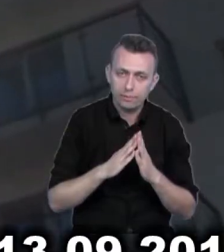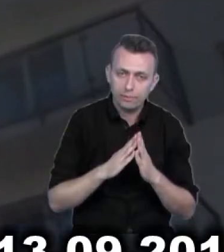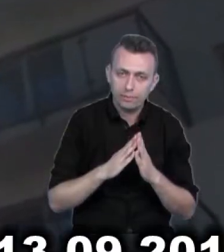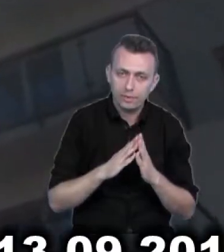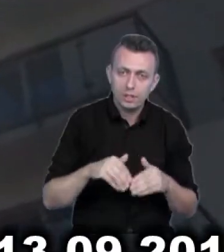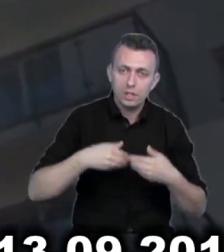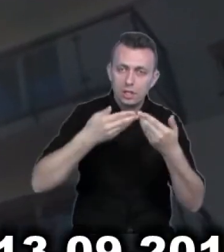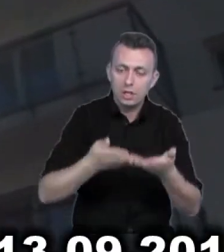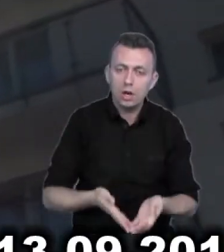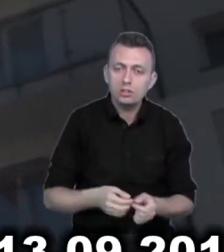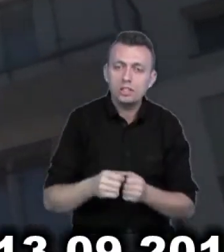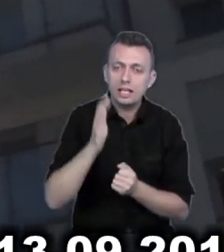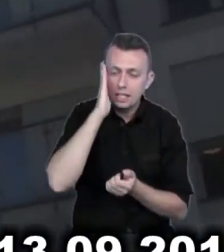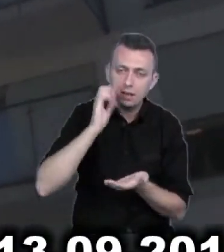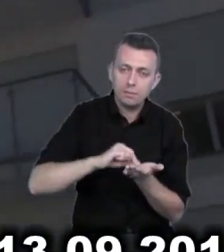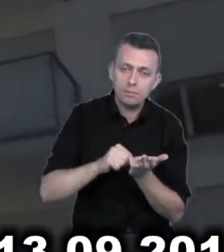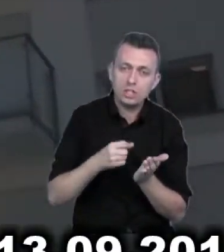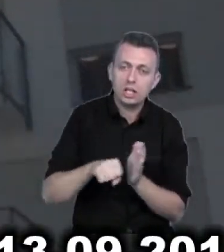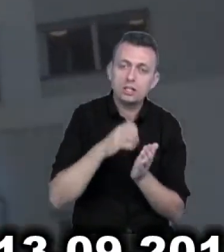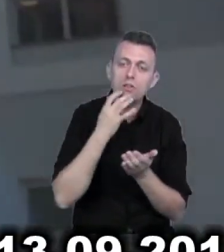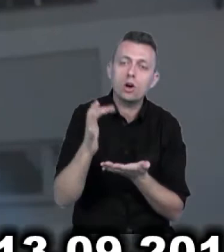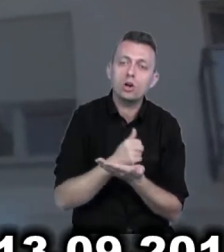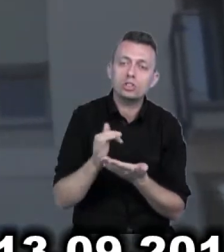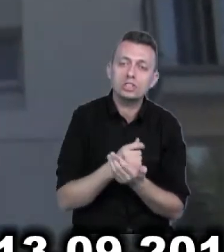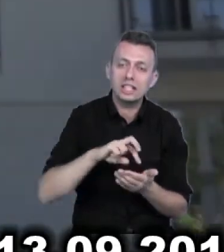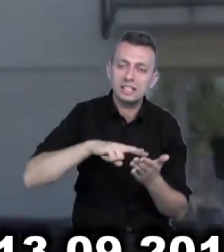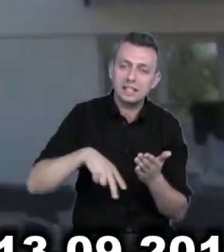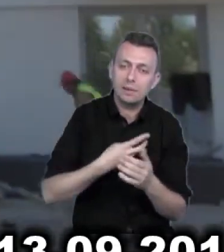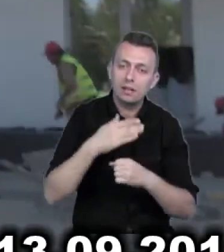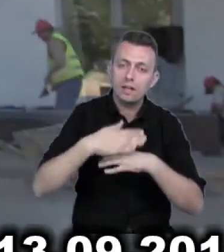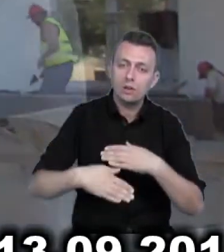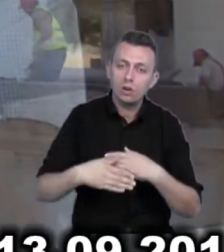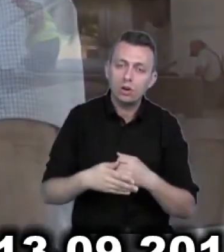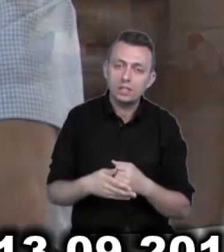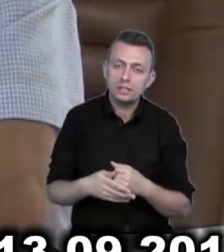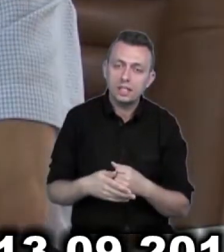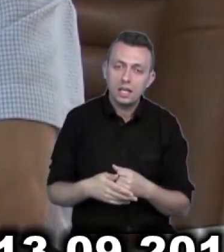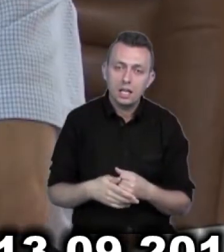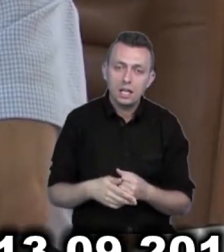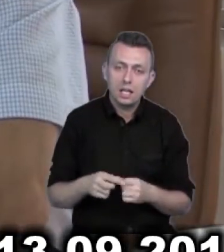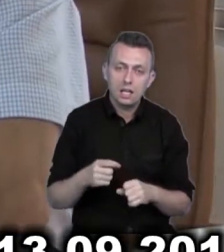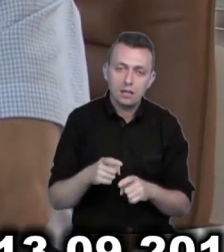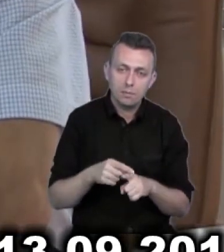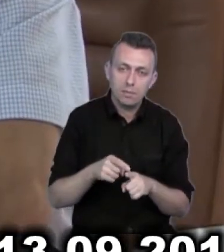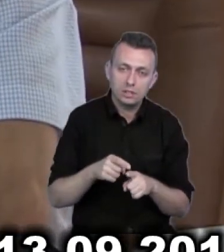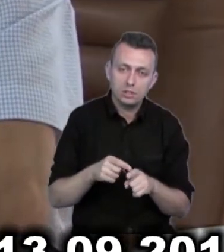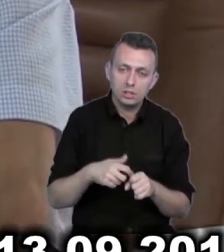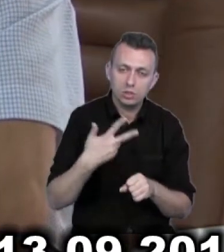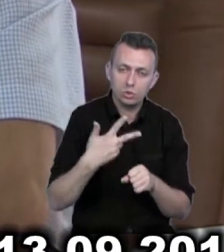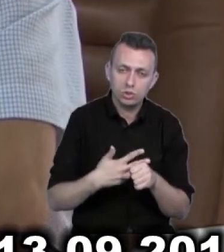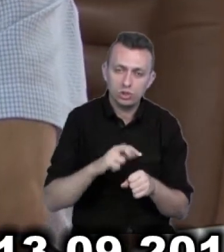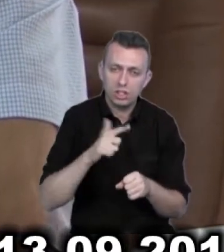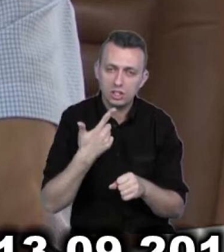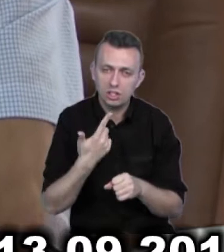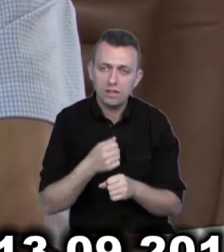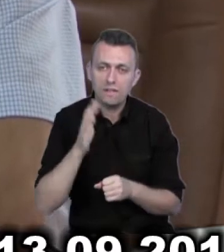a oddanie lokali do użytku zaplanowano wstępnie na koniec października. Mamy budynek z 32 mieszkaniami, w pełni